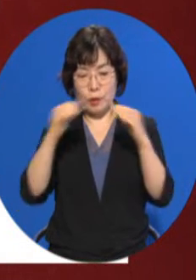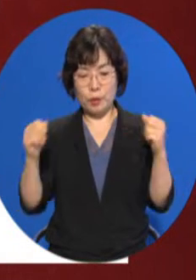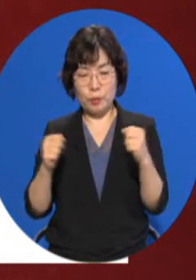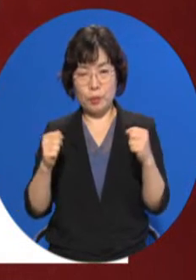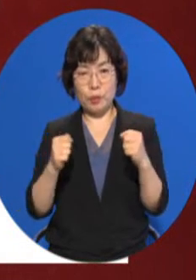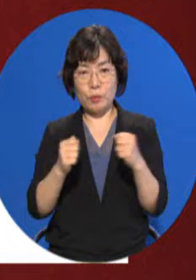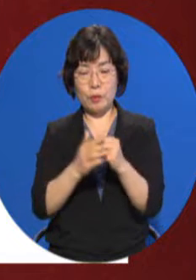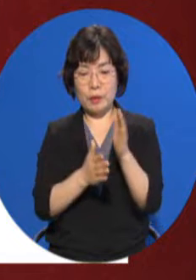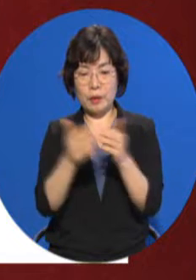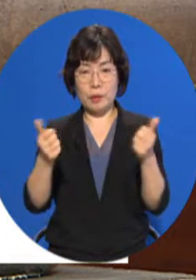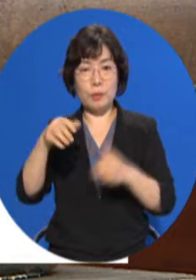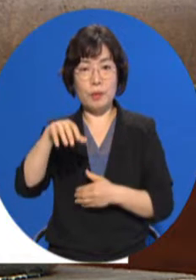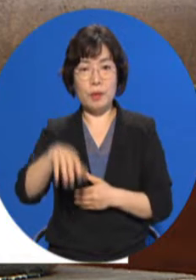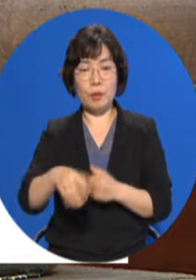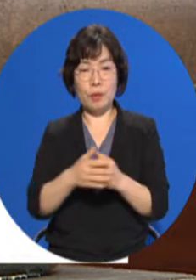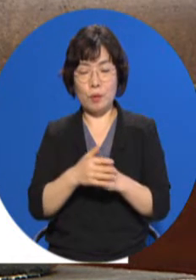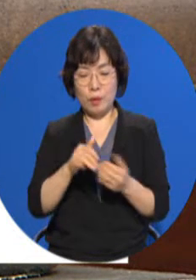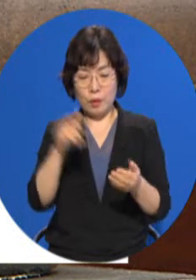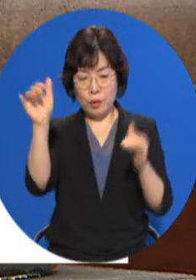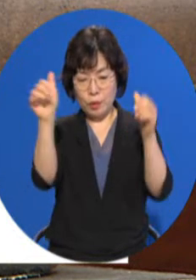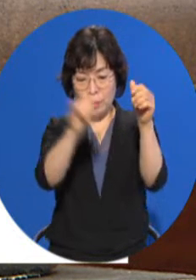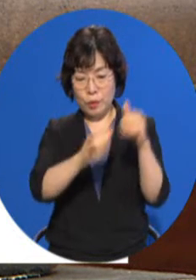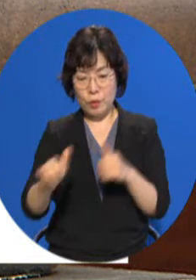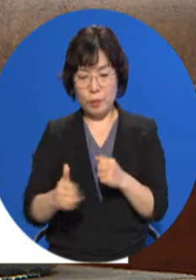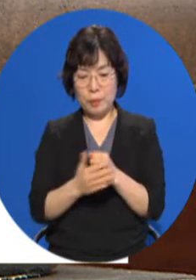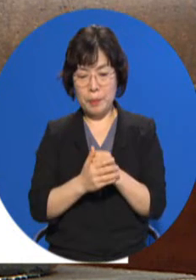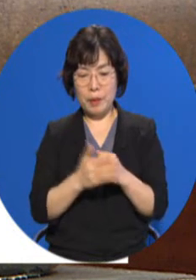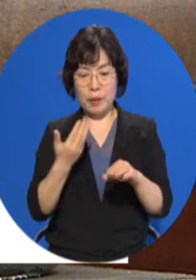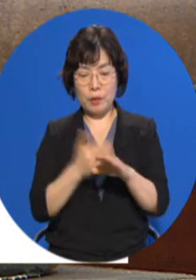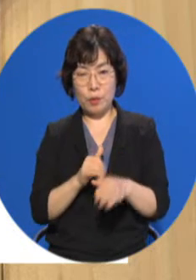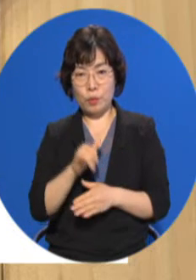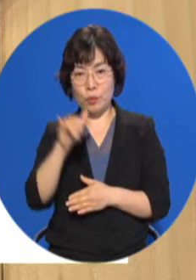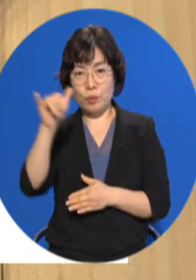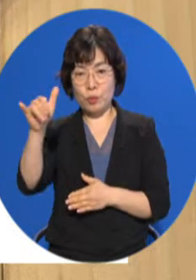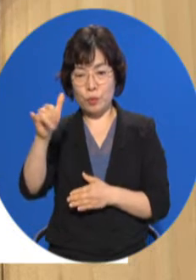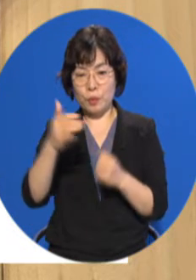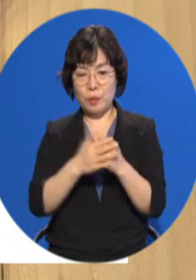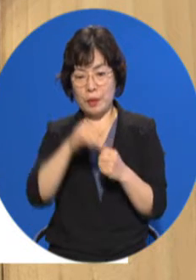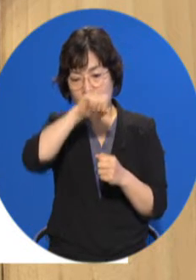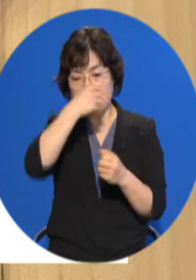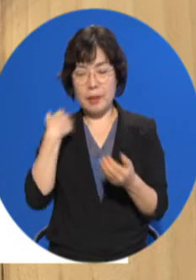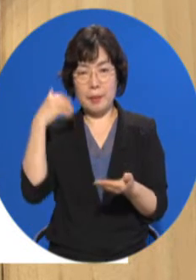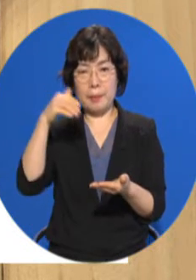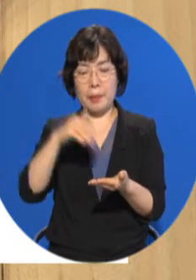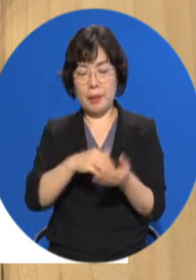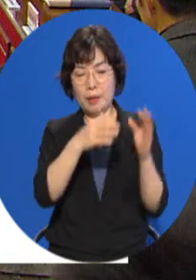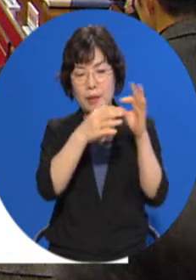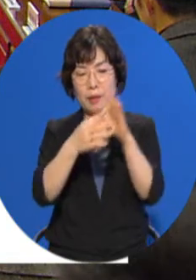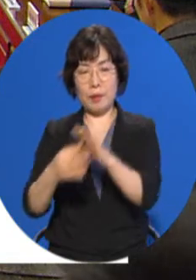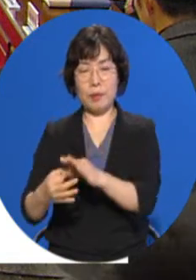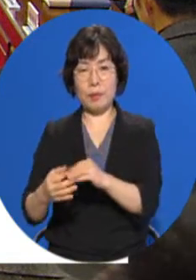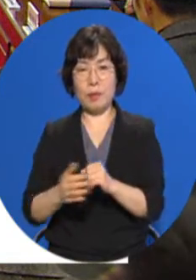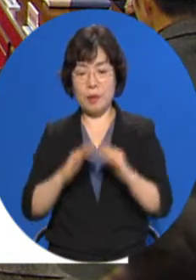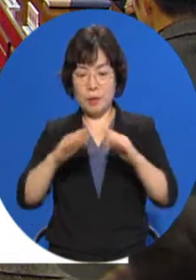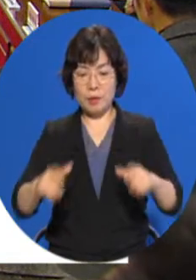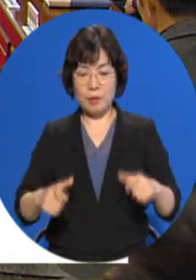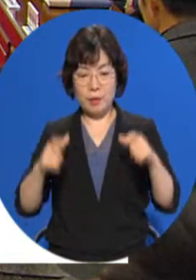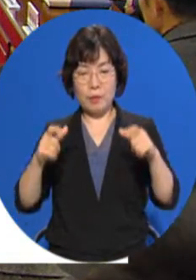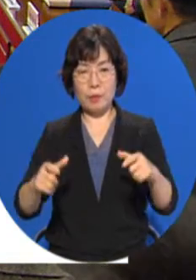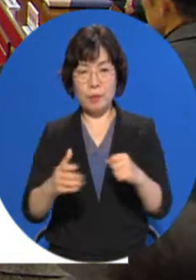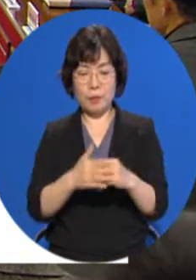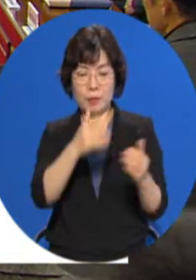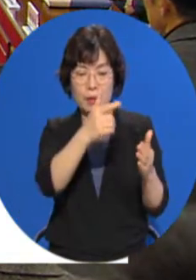광역 기초의회 등 전국에서 해외연수 예산 반남 물결이 이어지고 있습니다 전남은 그러나